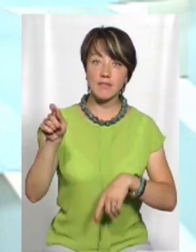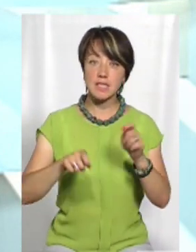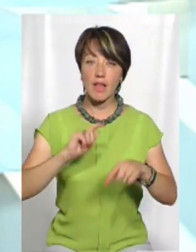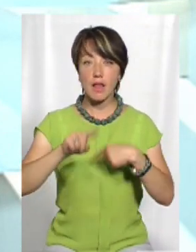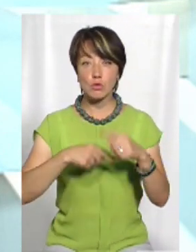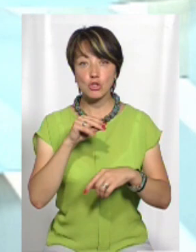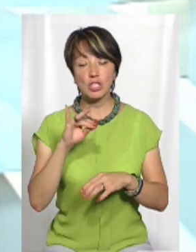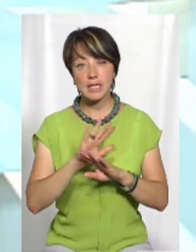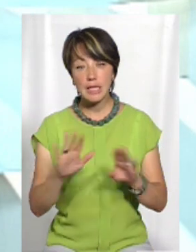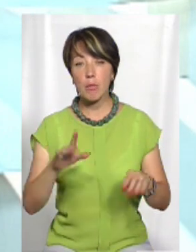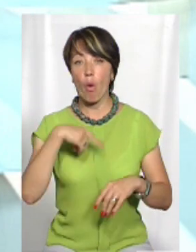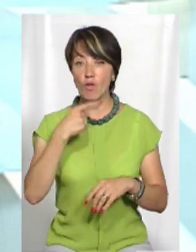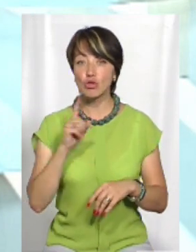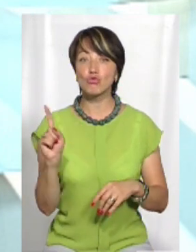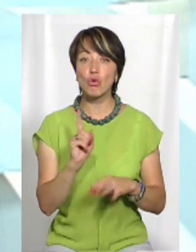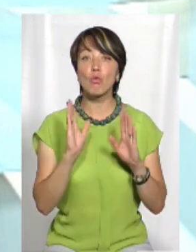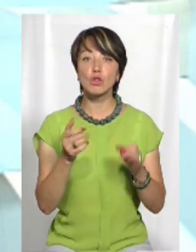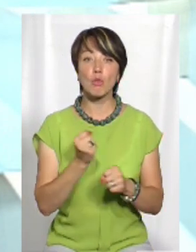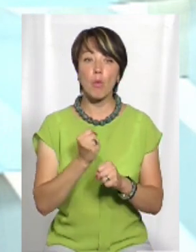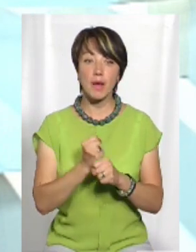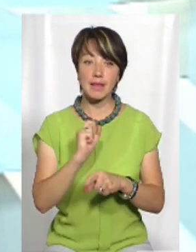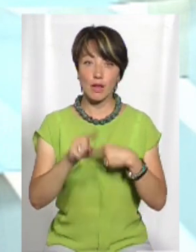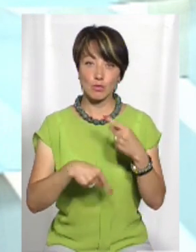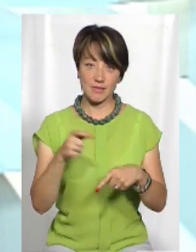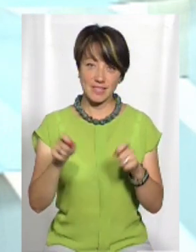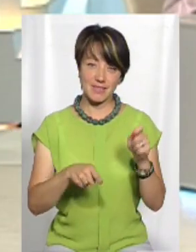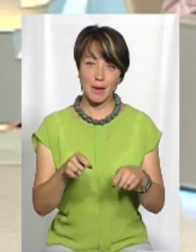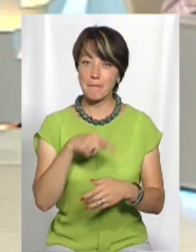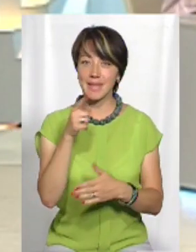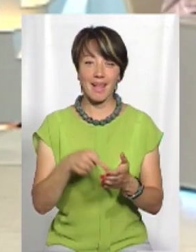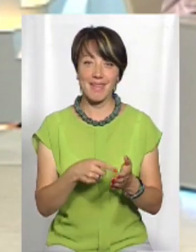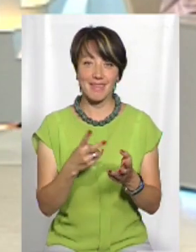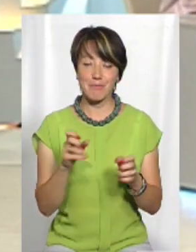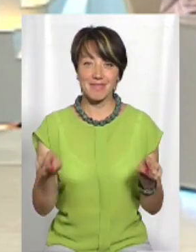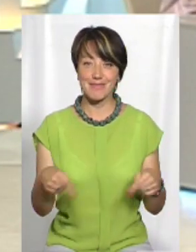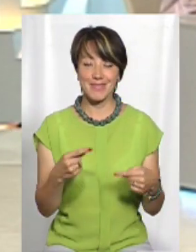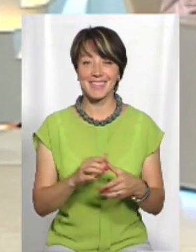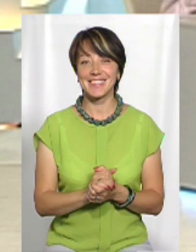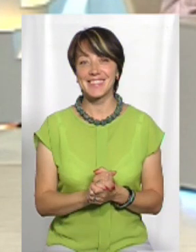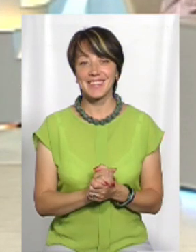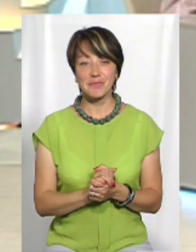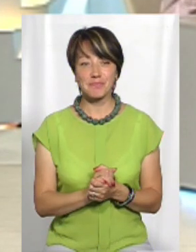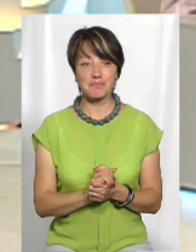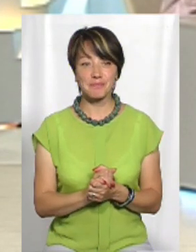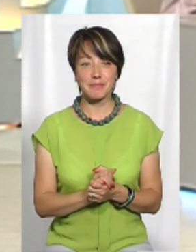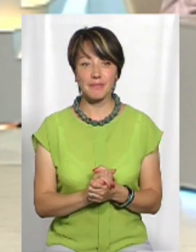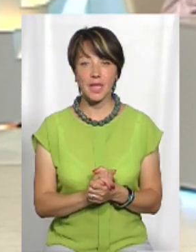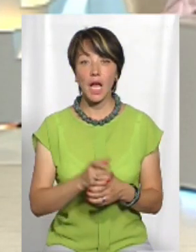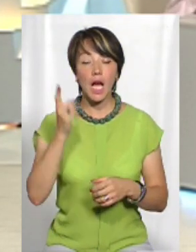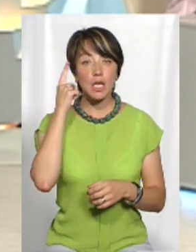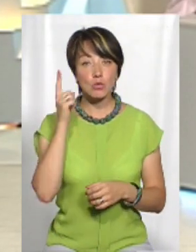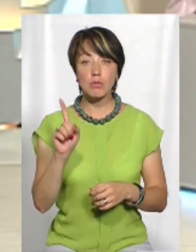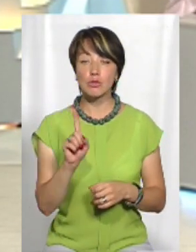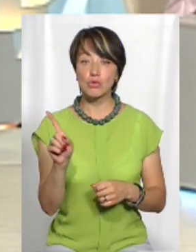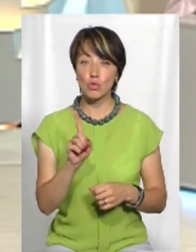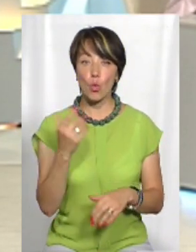фестиваль наступний чи ні. Ми говорили, що ми будемо робити на наступному фестивалі. Тобто вже питання немає? Так, так. Питання навіть немає. І я думаю,